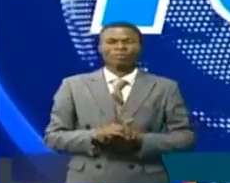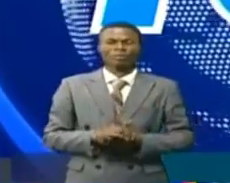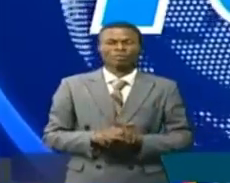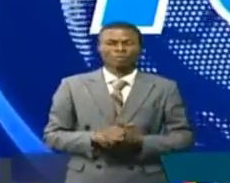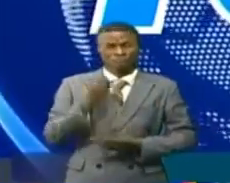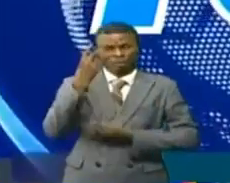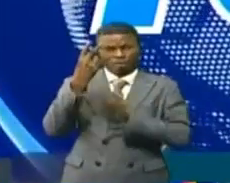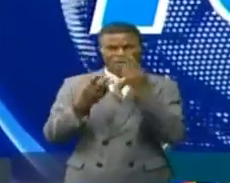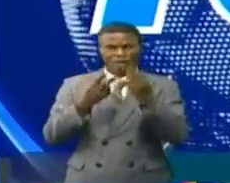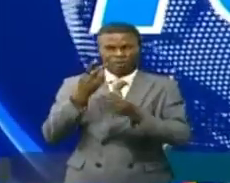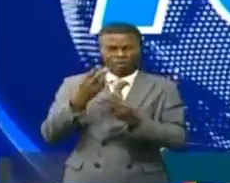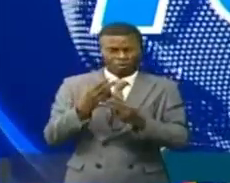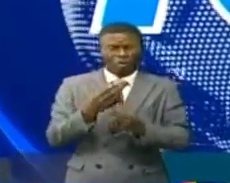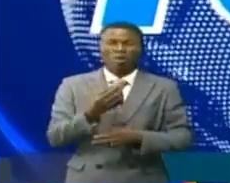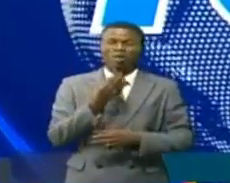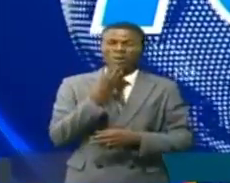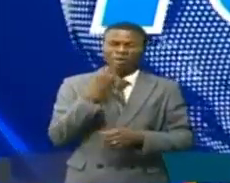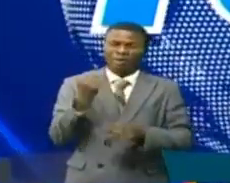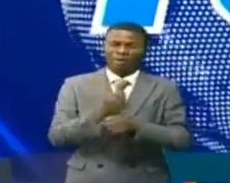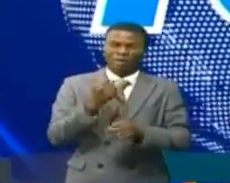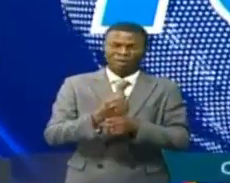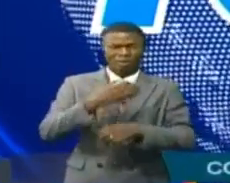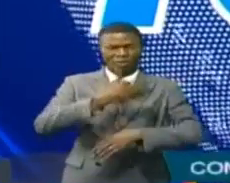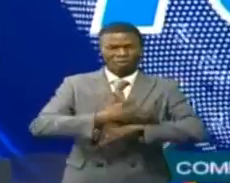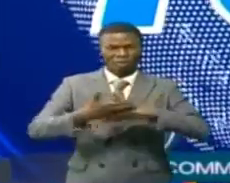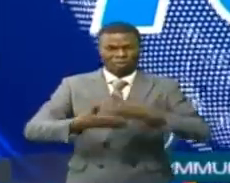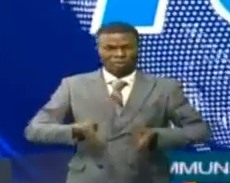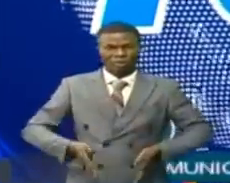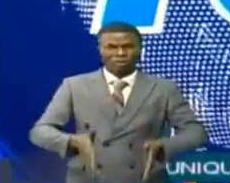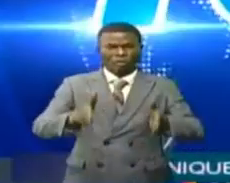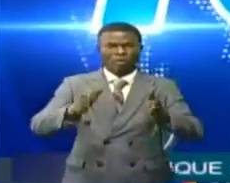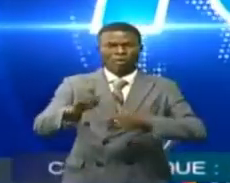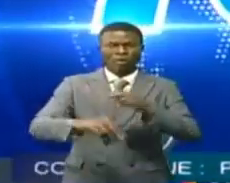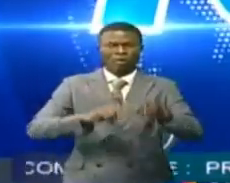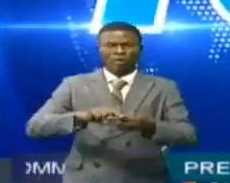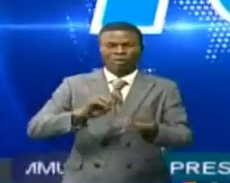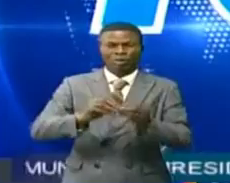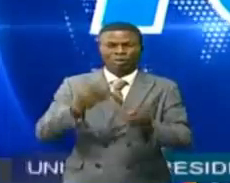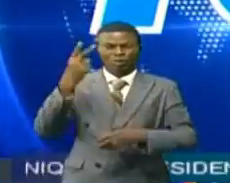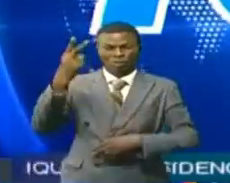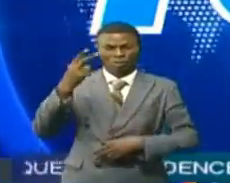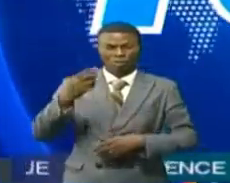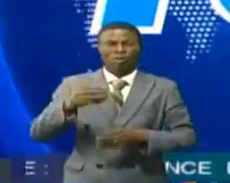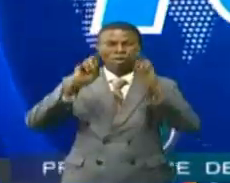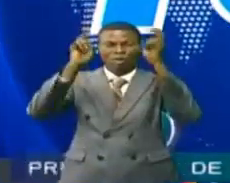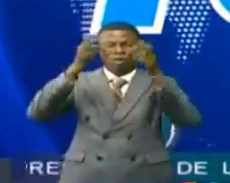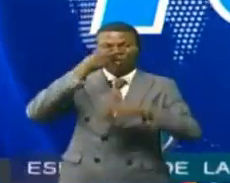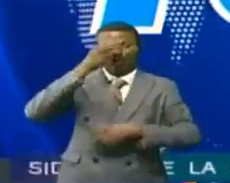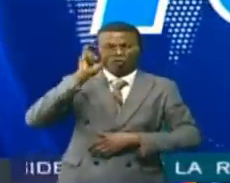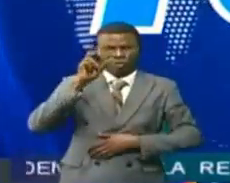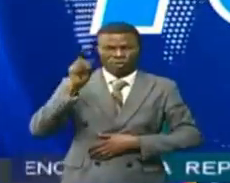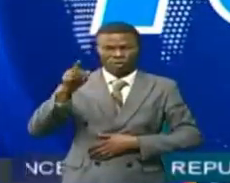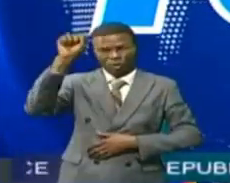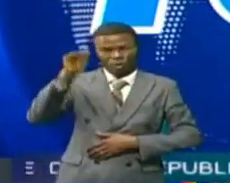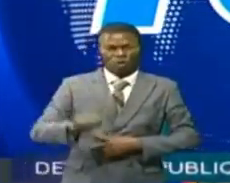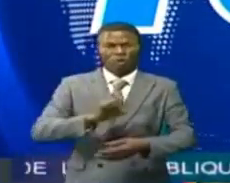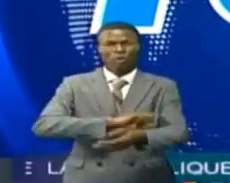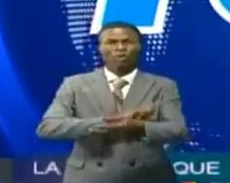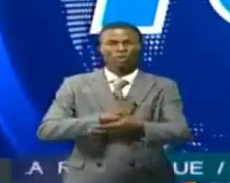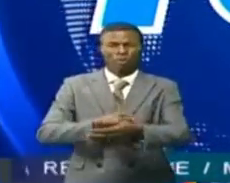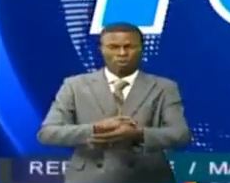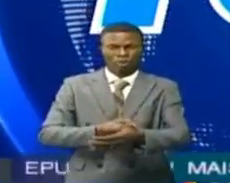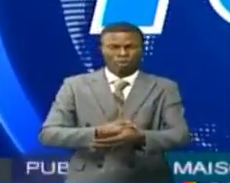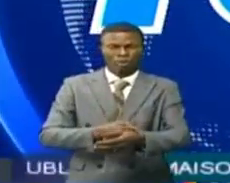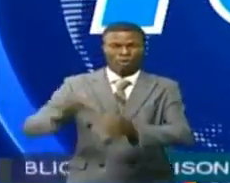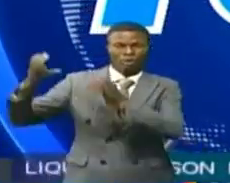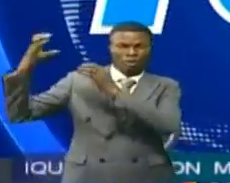Une visite d'inspection des travaux de réhabilitation sur la route nationale numéro 2 à Bukavu-Kavumu dans le sud Kivu. C'est le